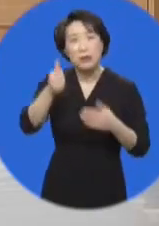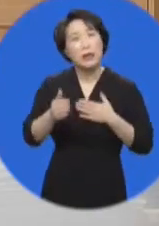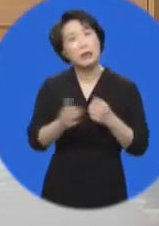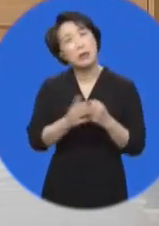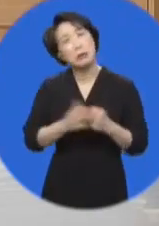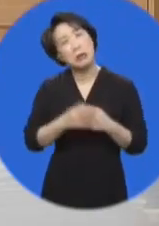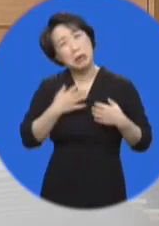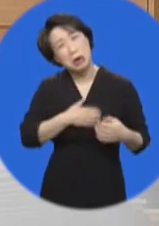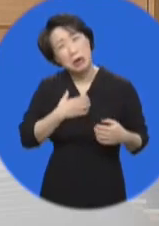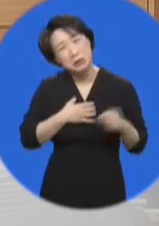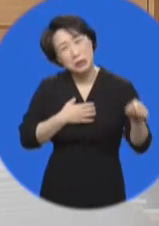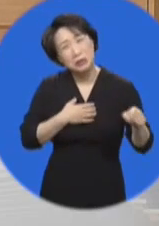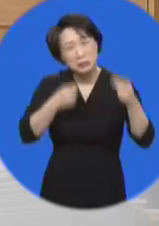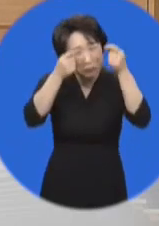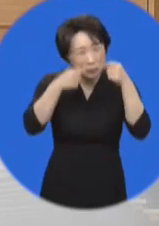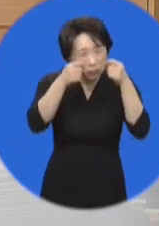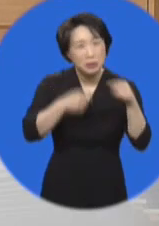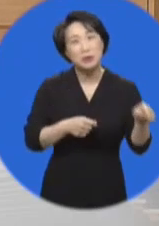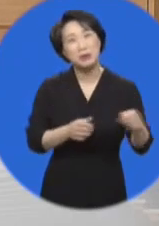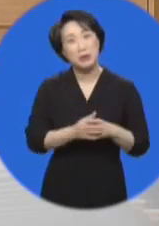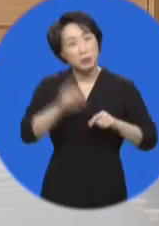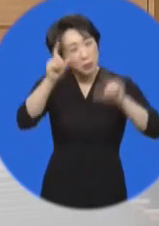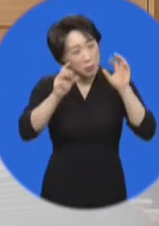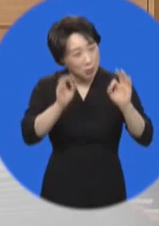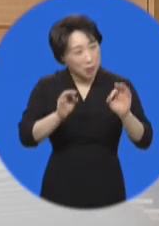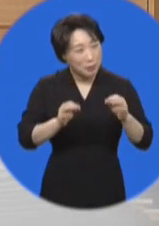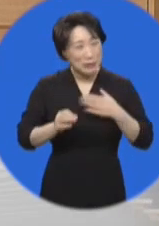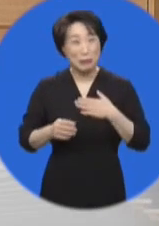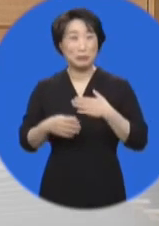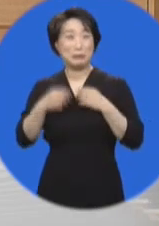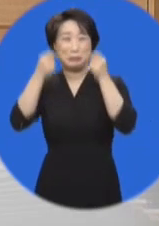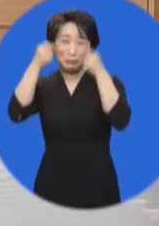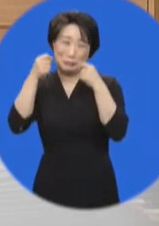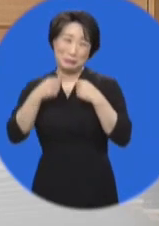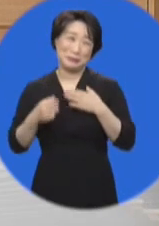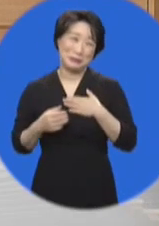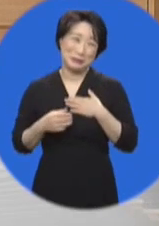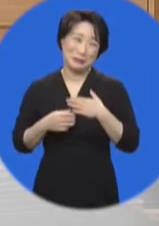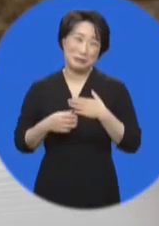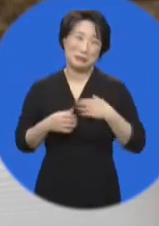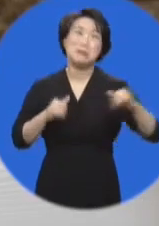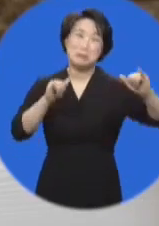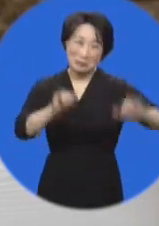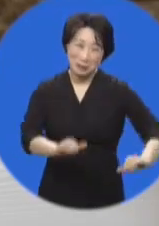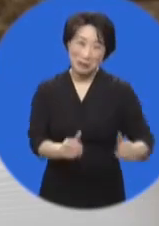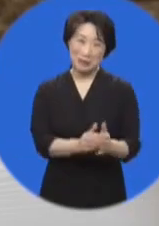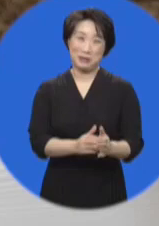걱정해가 뭐 목사 때문에 울어주는 모습을 볼 때 같이 울다 전화 끊잖아요.